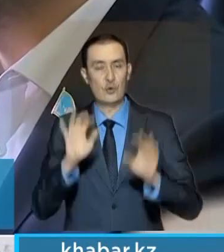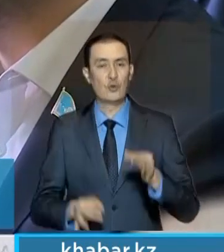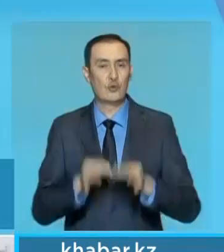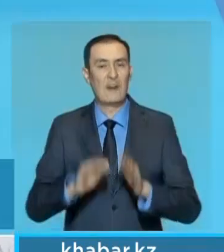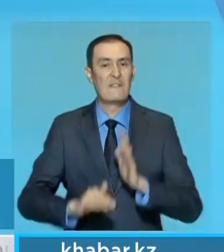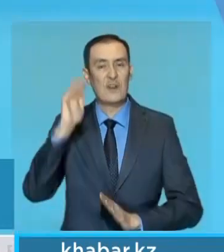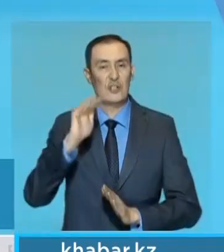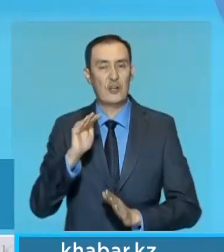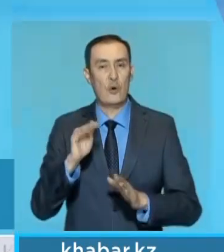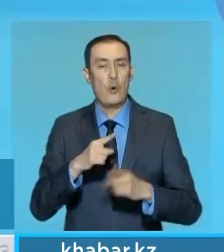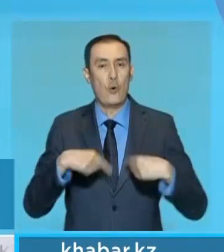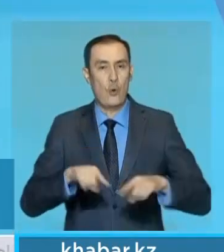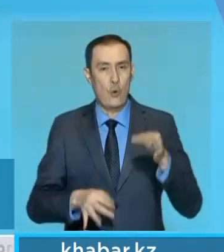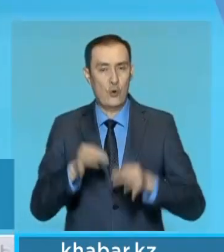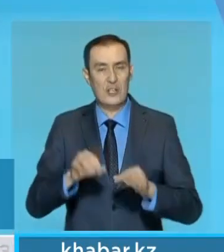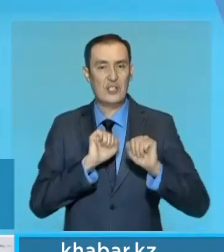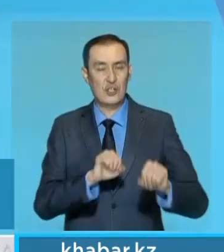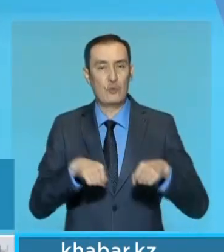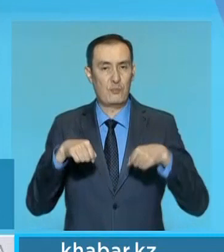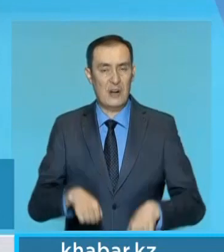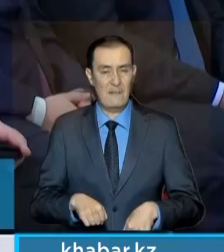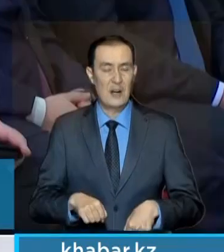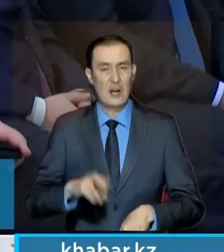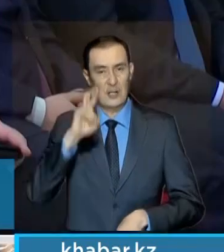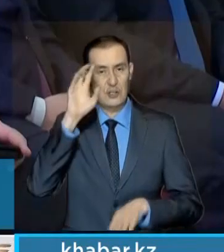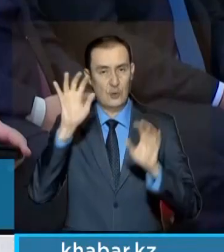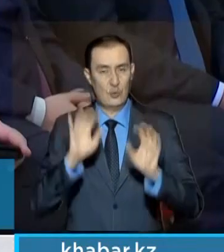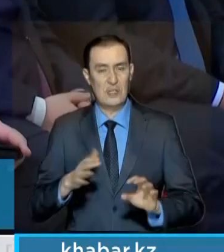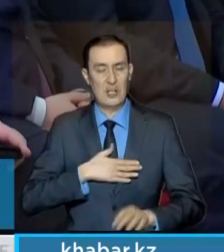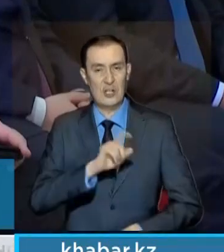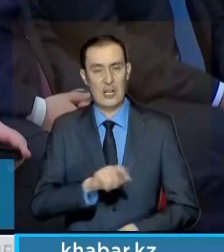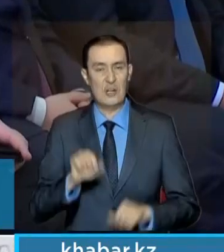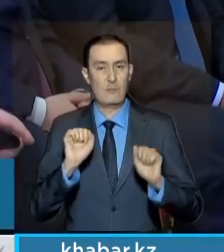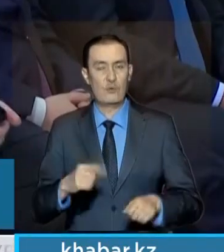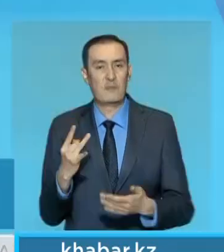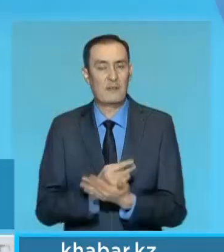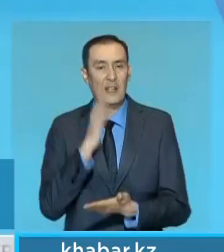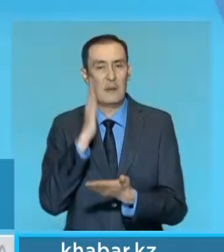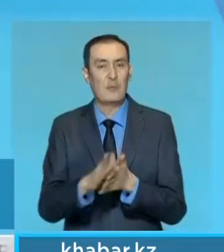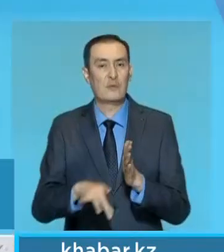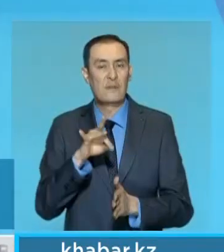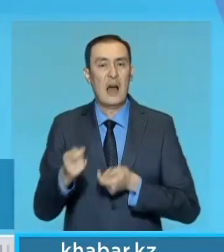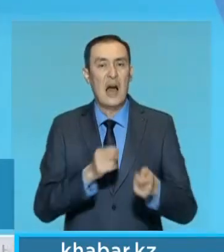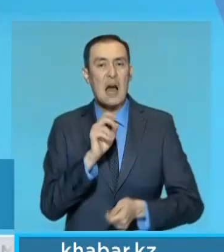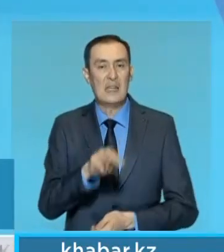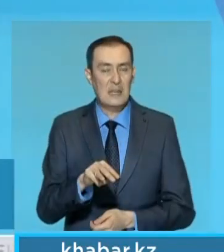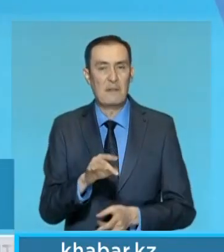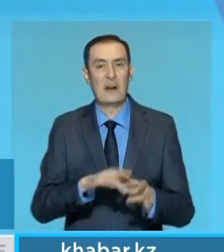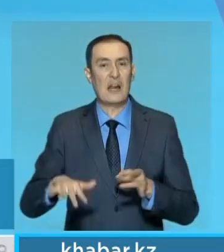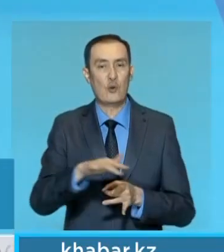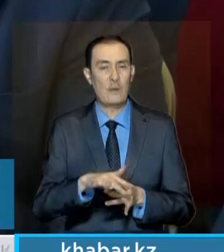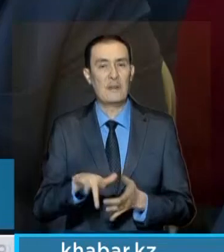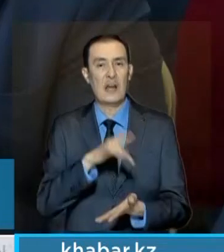высший орган гарантирующий защиту конституционных прав наших граждан впервые наши граждане напрямую избрали Акимов районов и городов